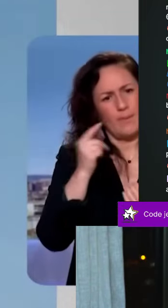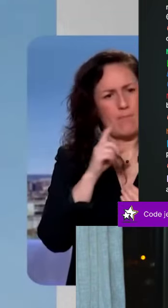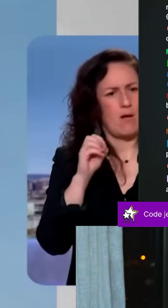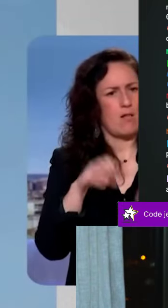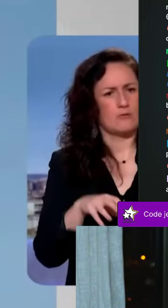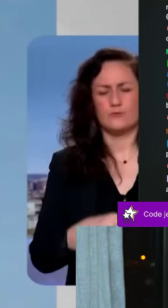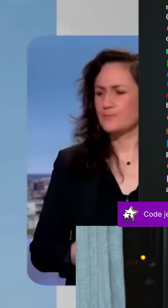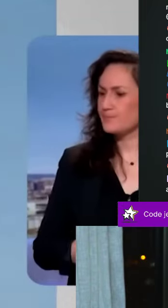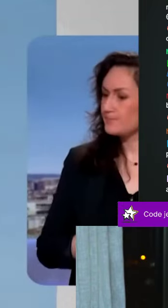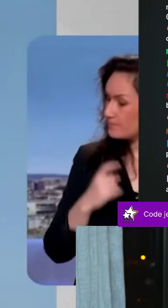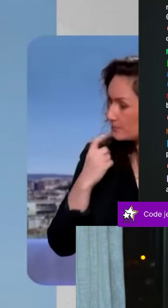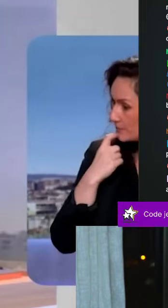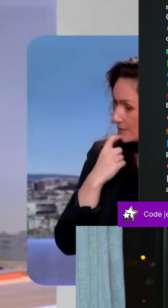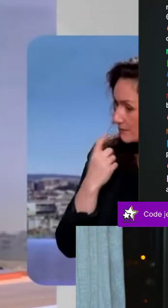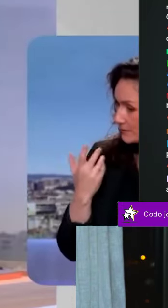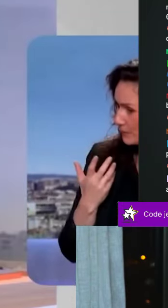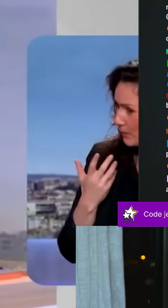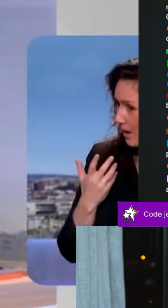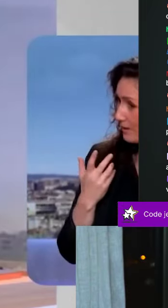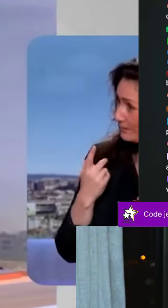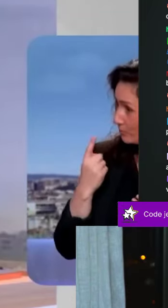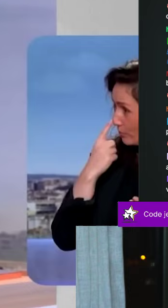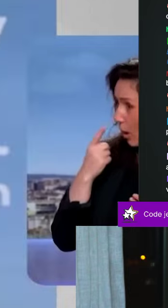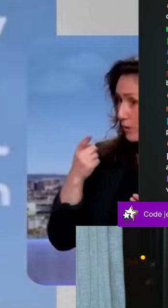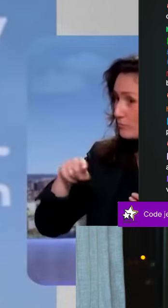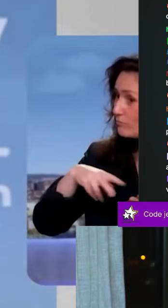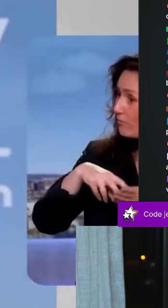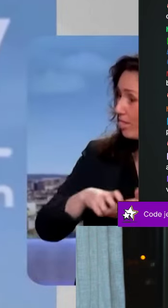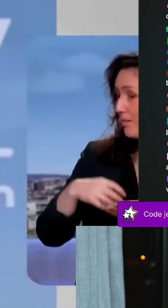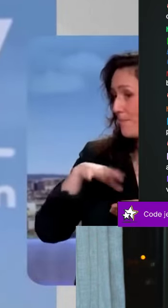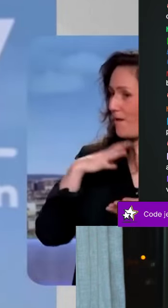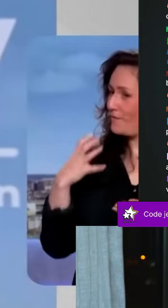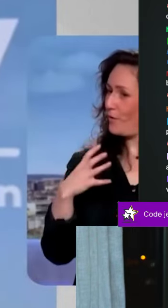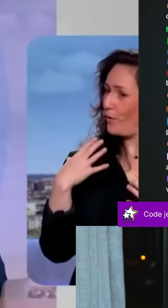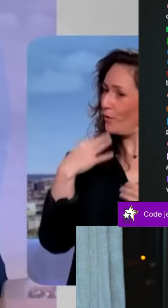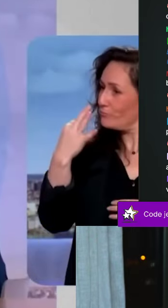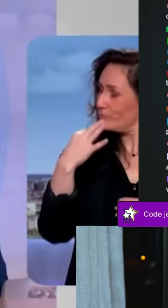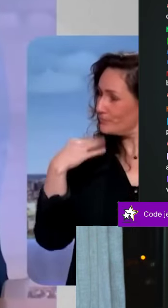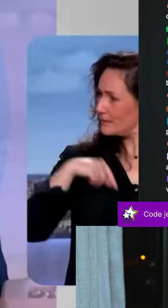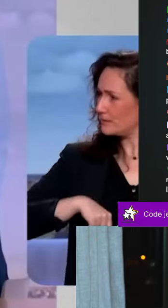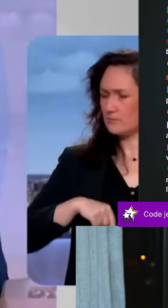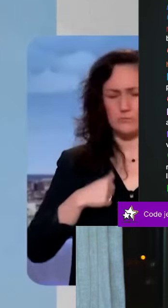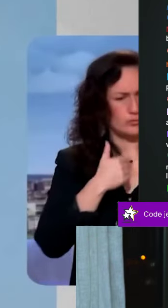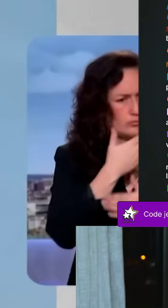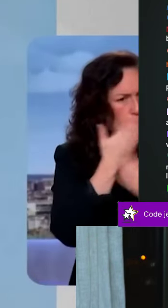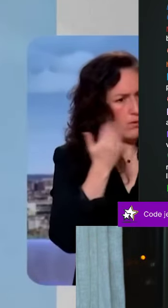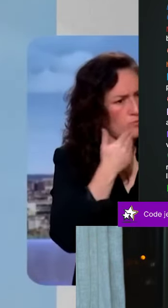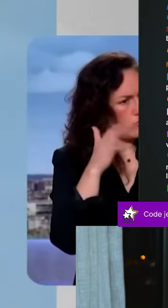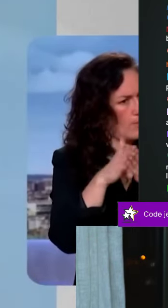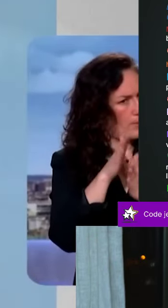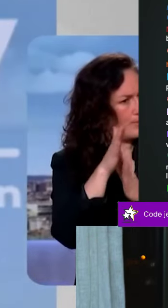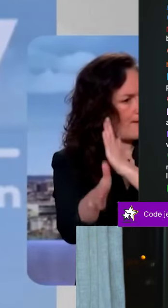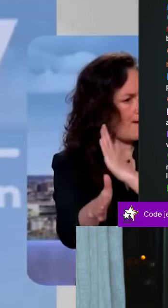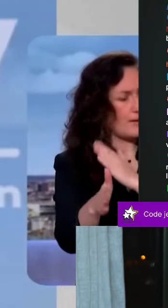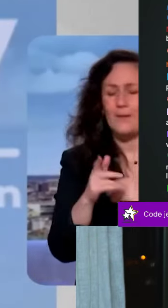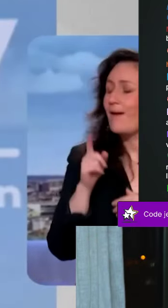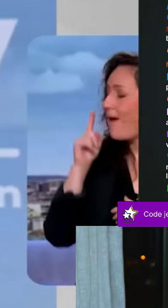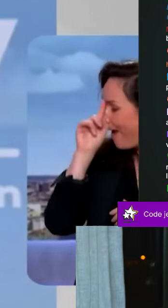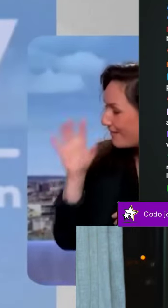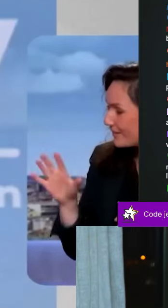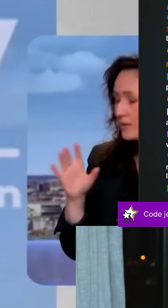parce que veulent des postes du ministre tout simpleement faut leur poser la question à eux mais moi mon